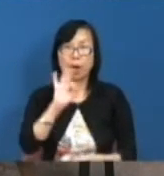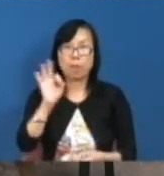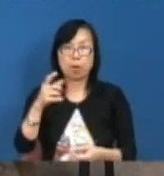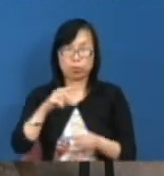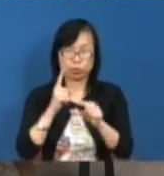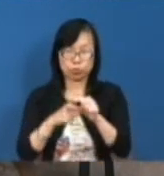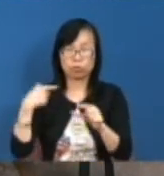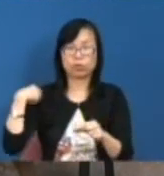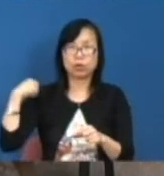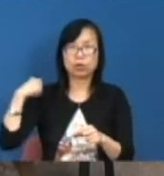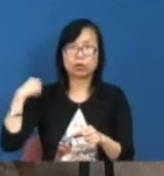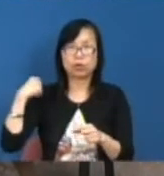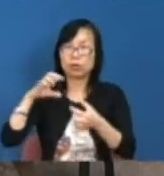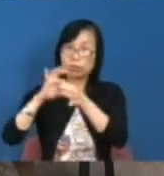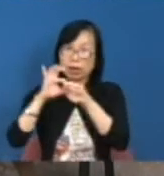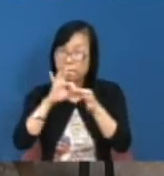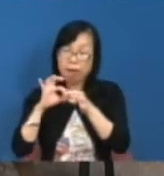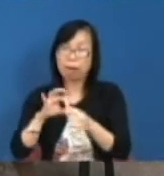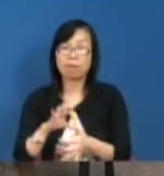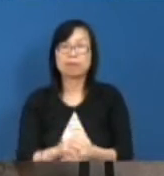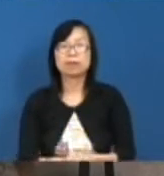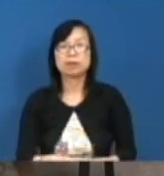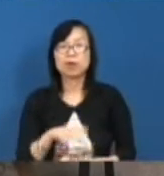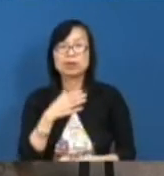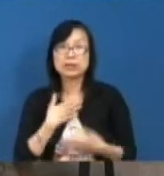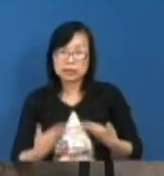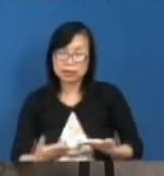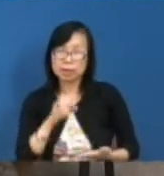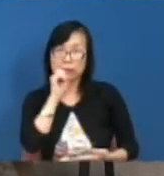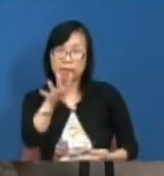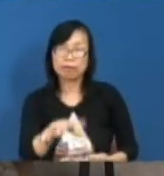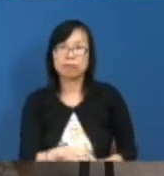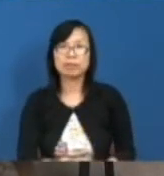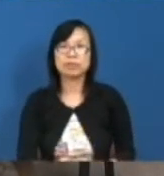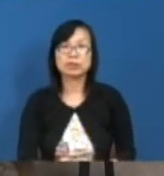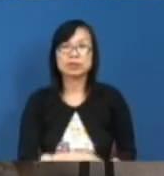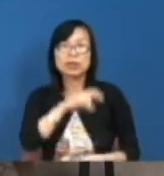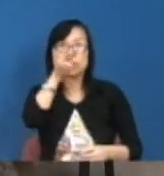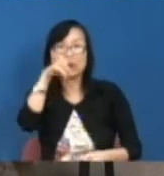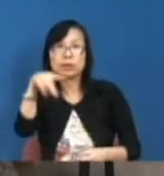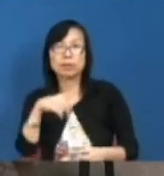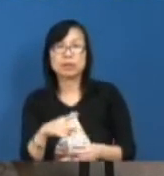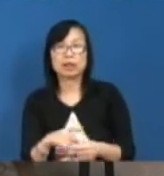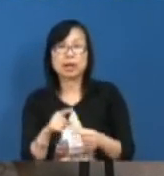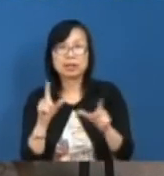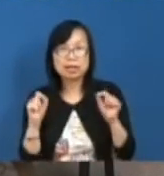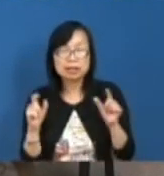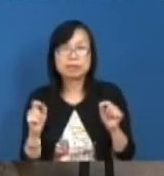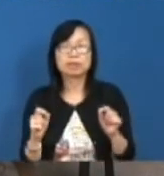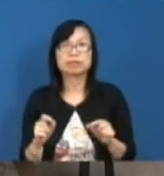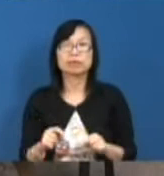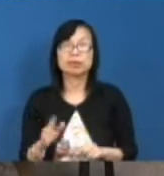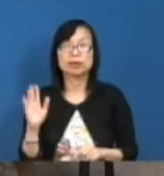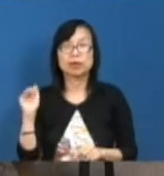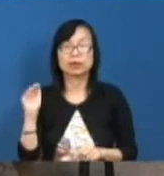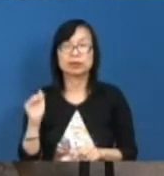黨嗰個 context 嘅咩？係咪？我而家問你啦，你揾到咩理由係可